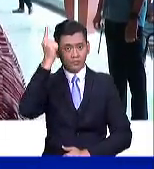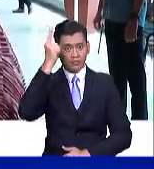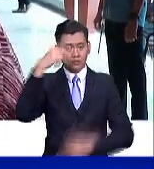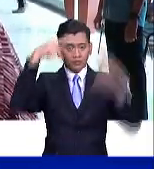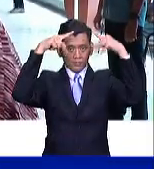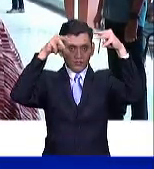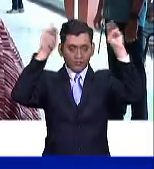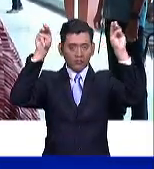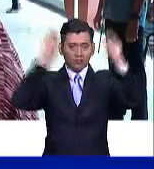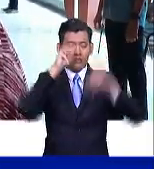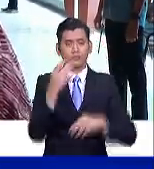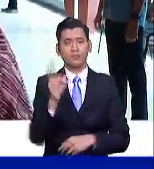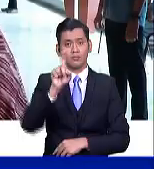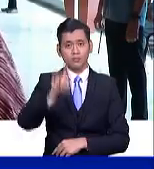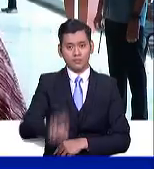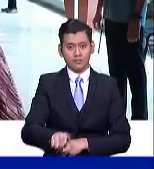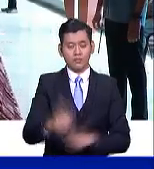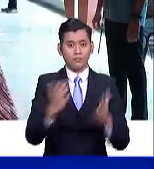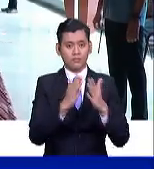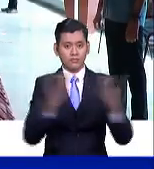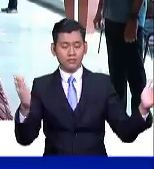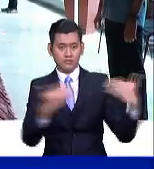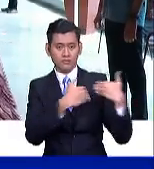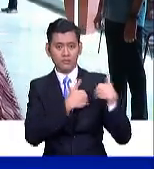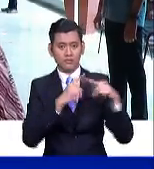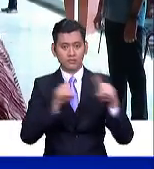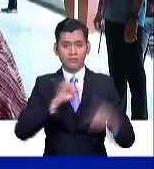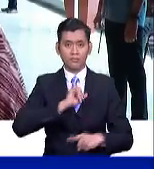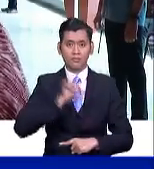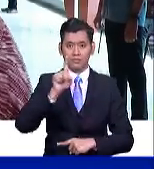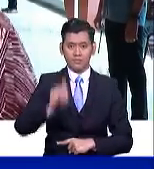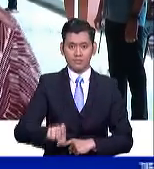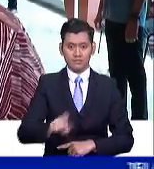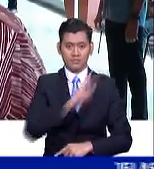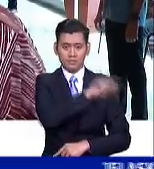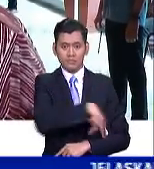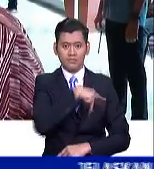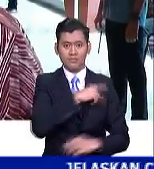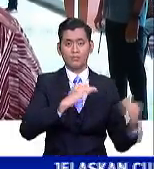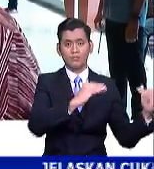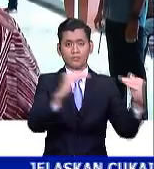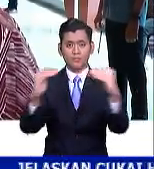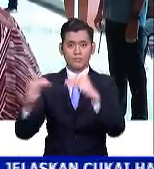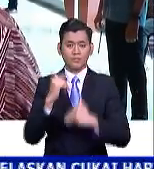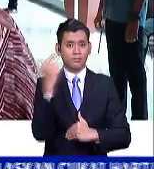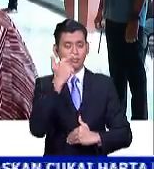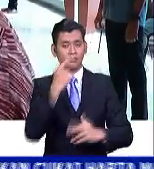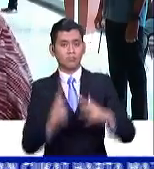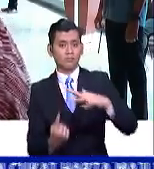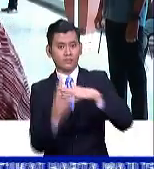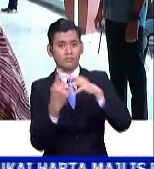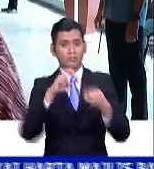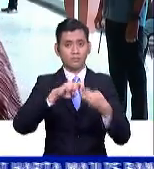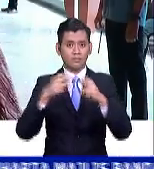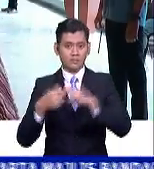kena berlaku adil supaya jangan nanti timbul isu-isu dan masalah kemudian yang menyebabkan kerajaan tidak boleh nak menguruskan